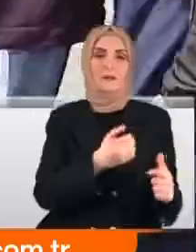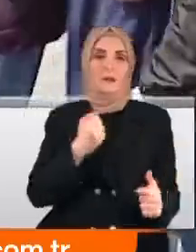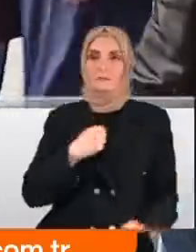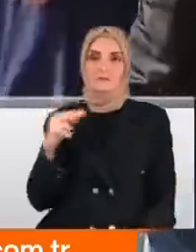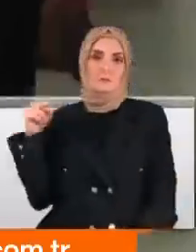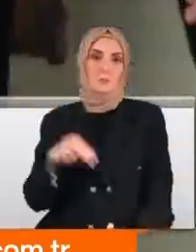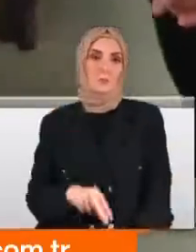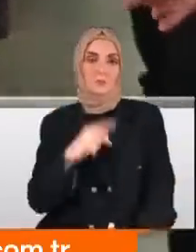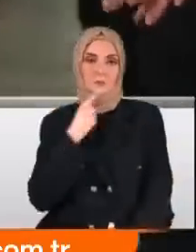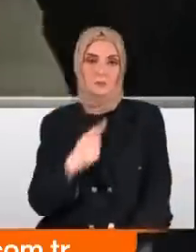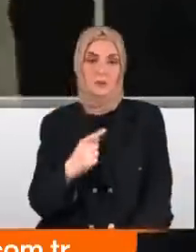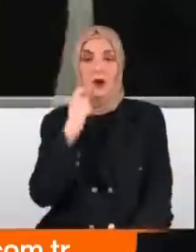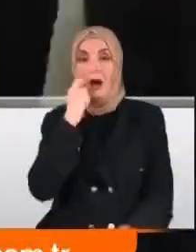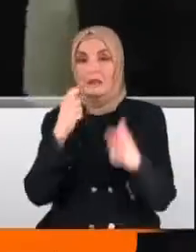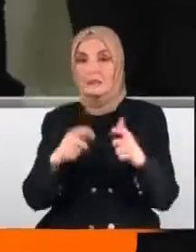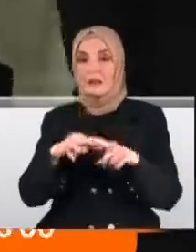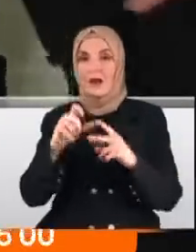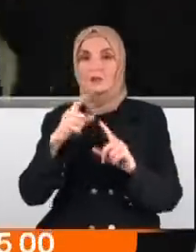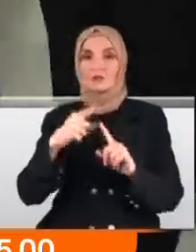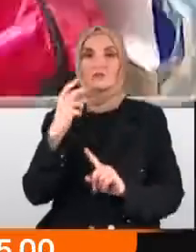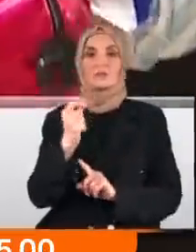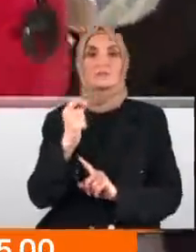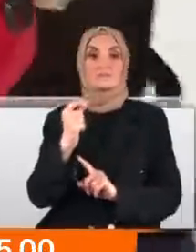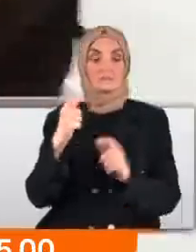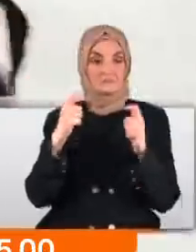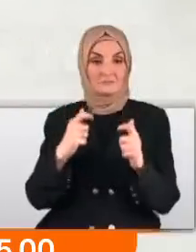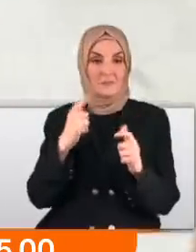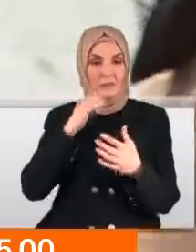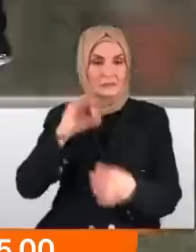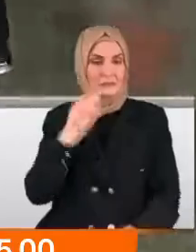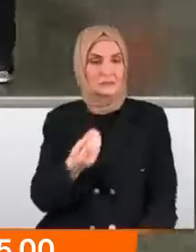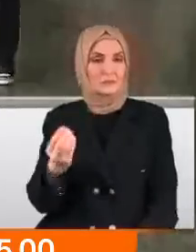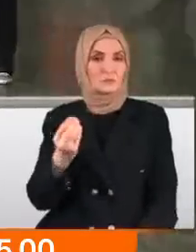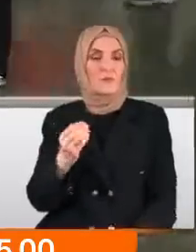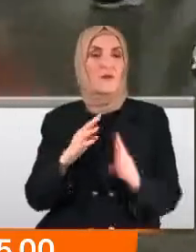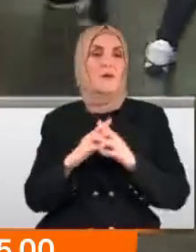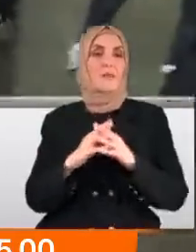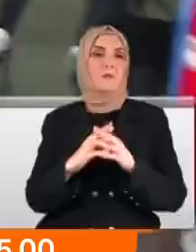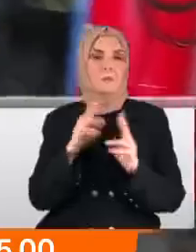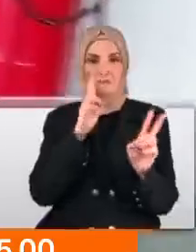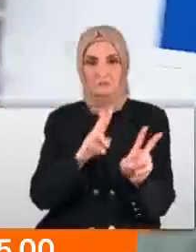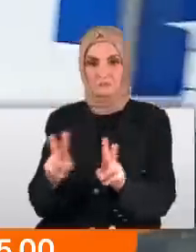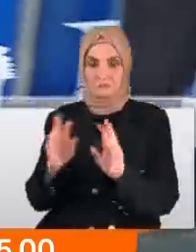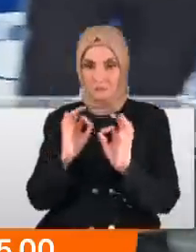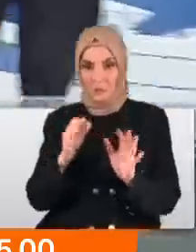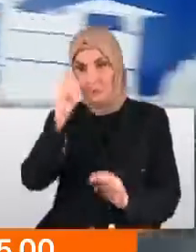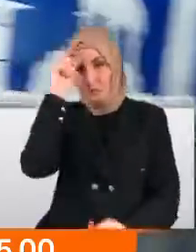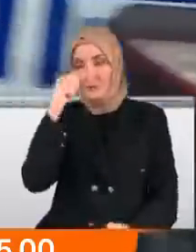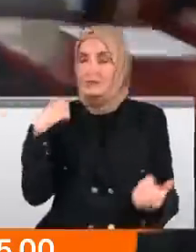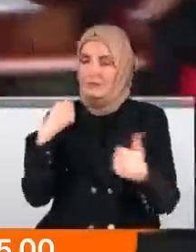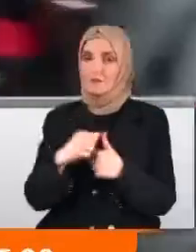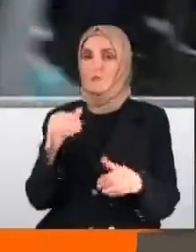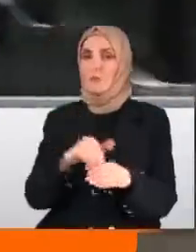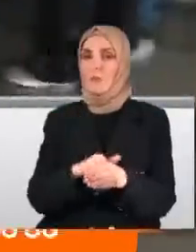Ve Ankara. Aşti otogarındaki insan seli böyle görüntülendi. Türkiye bir kez daha sandık başına gidiyor ve